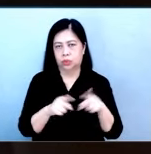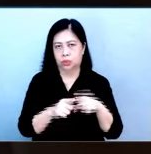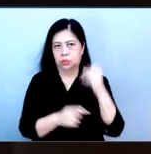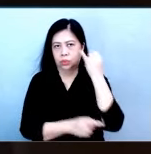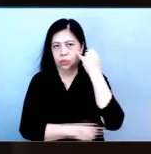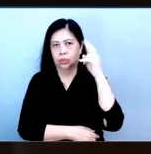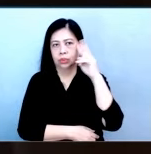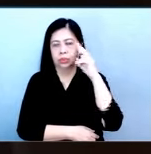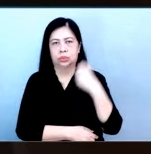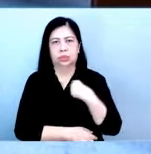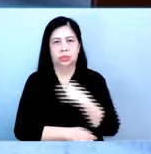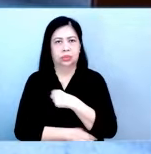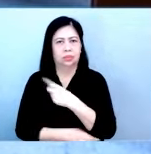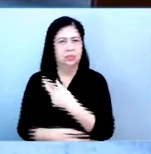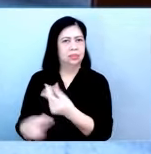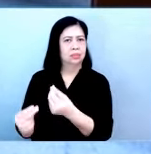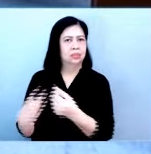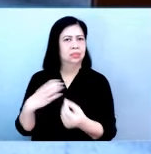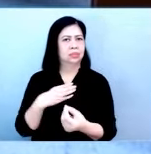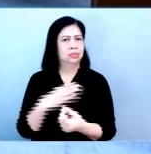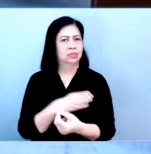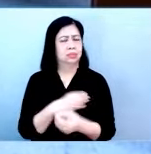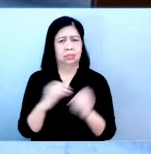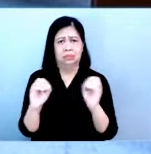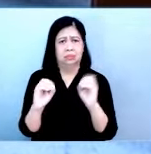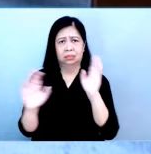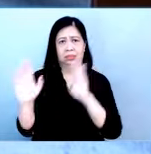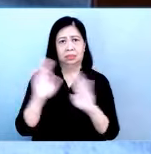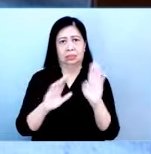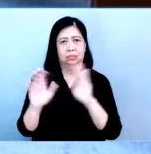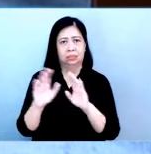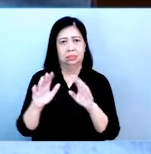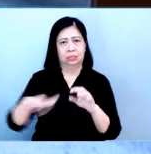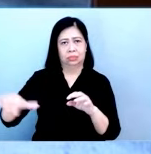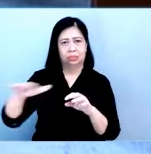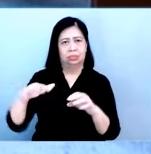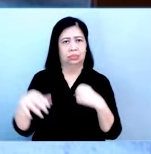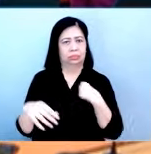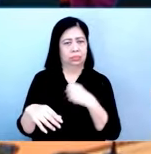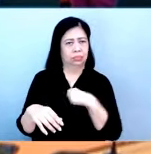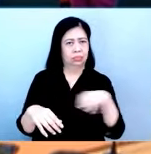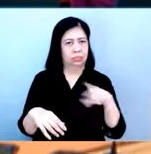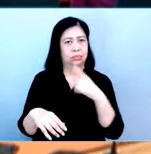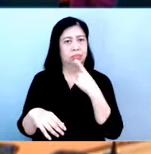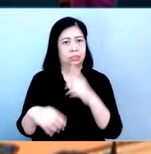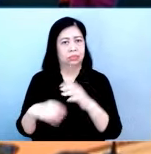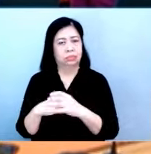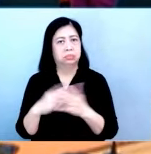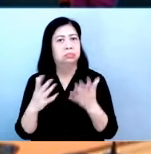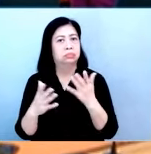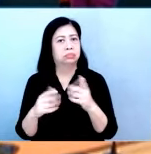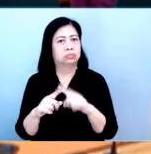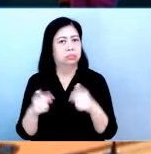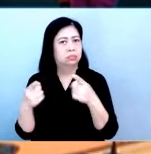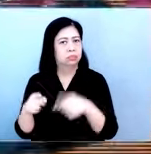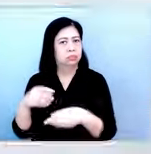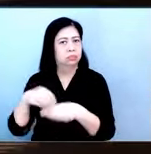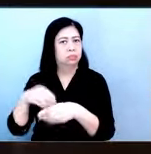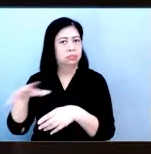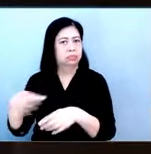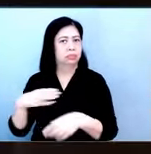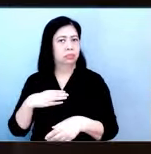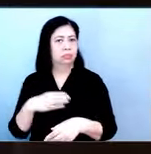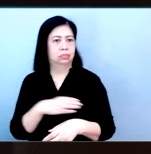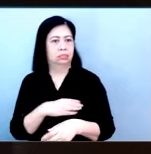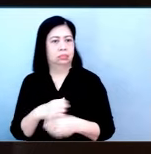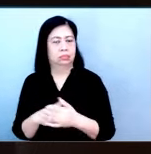Villanueva sa aksyon ng Kamara. Wala naman anyang problema sa hanay nilang mga senador, pero hirit niya, baka ibang nangyayari sa liderato ng Kamara. The